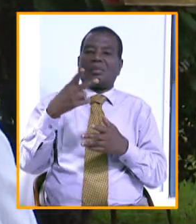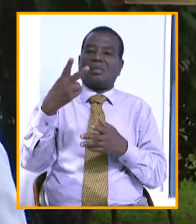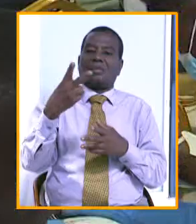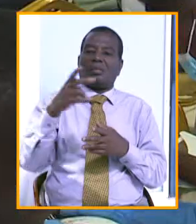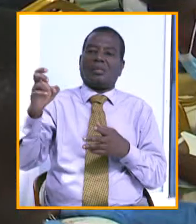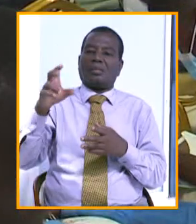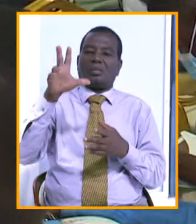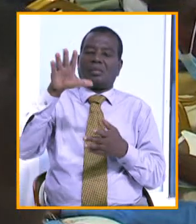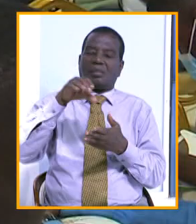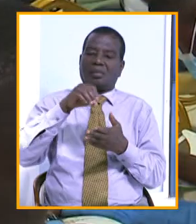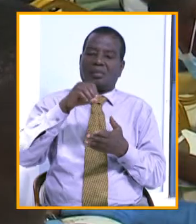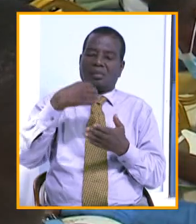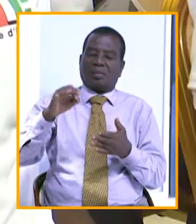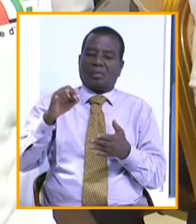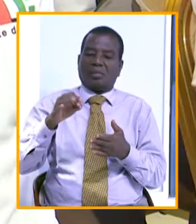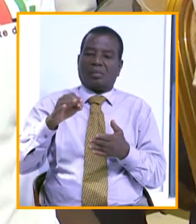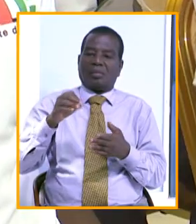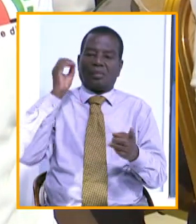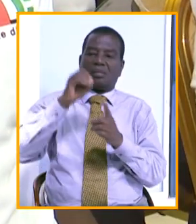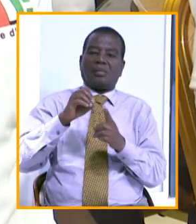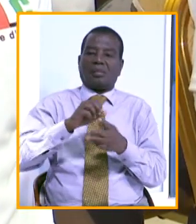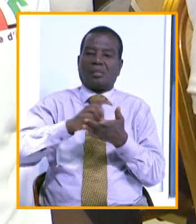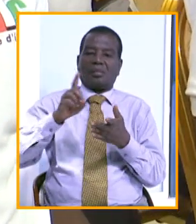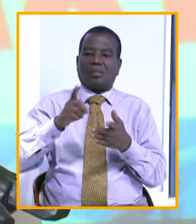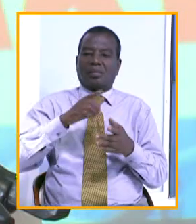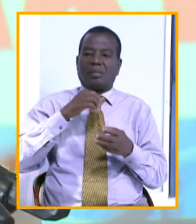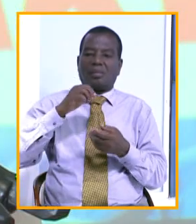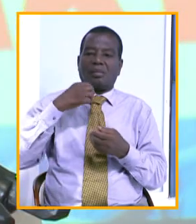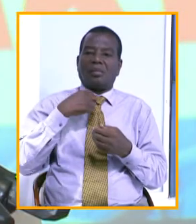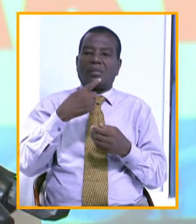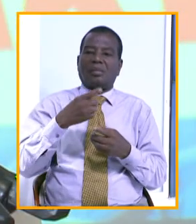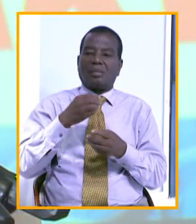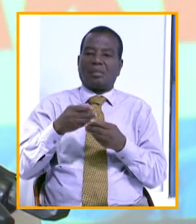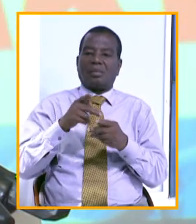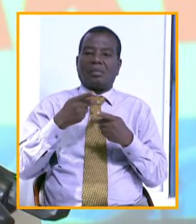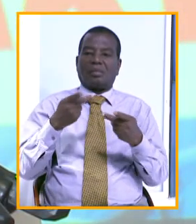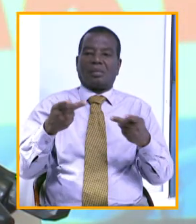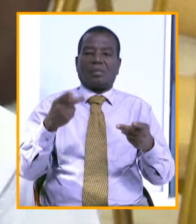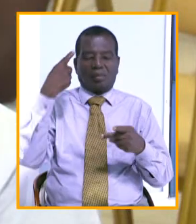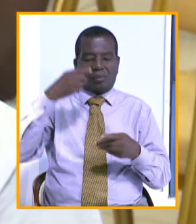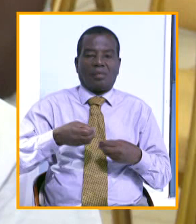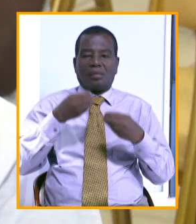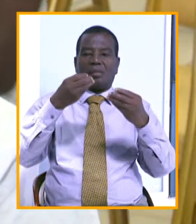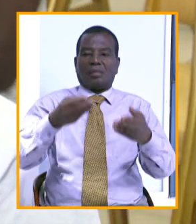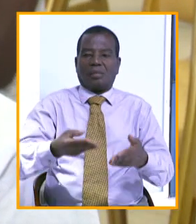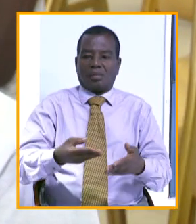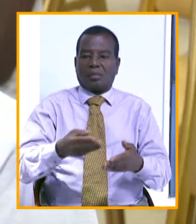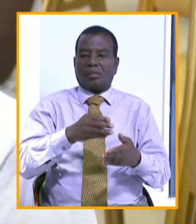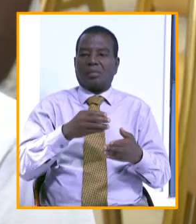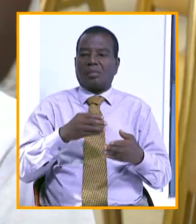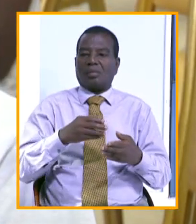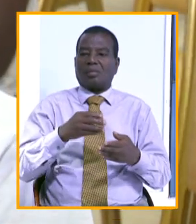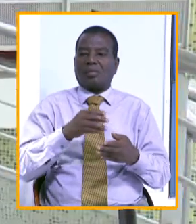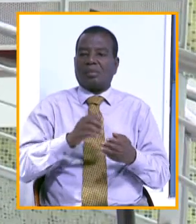as tapé fort dessus. L'objectif de la semaine des consommateurs est de formuler des propositions afin d'assurer un niveau optimal de protection